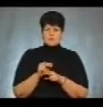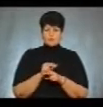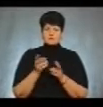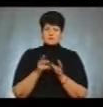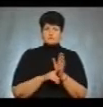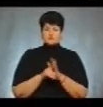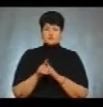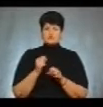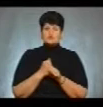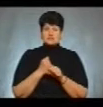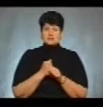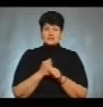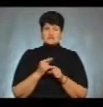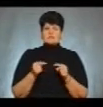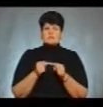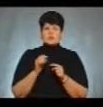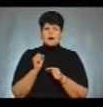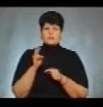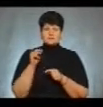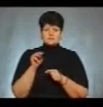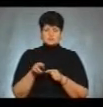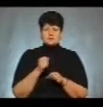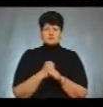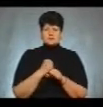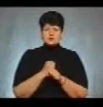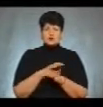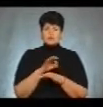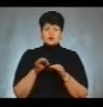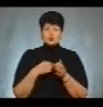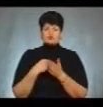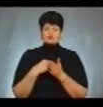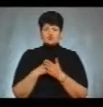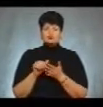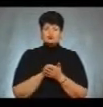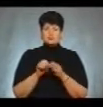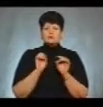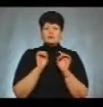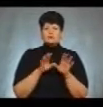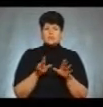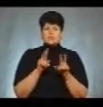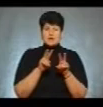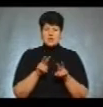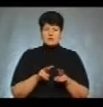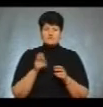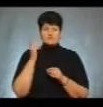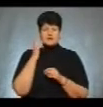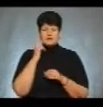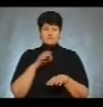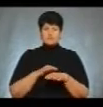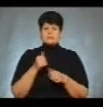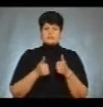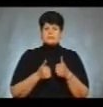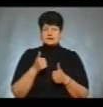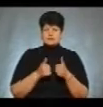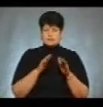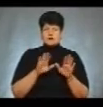треба зробити відповідно дефектний акт, потрібно зробити проєктно-кошторисну документацію, подати її на розгляд в Київ, провести тендерну